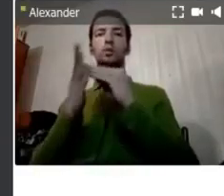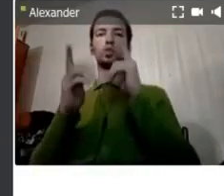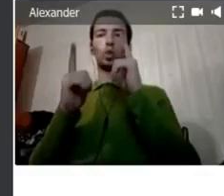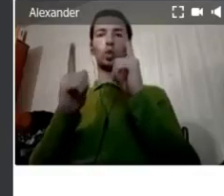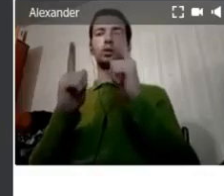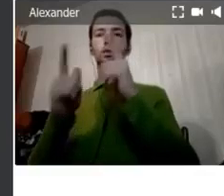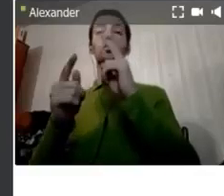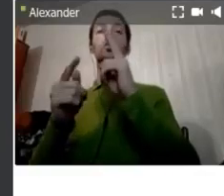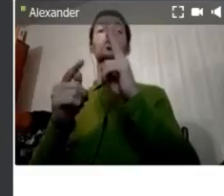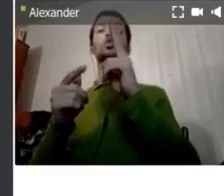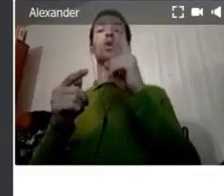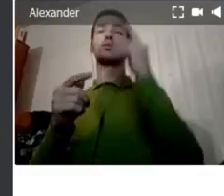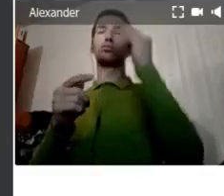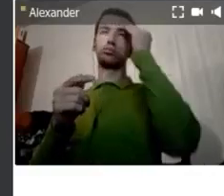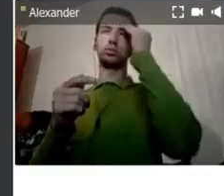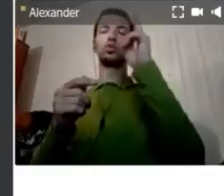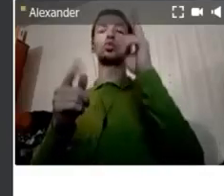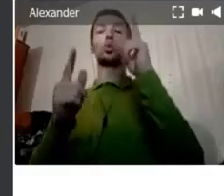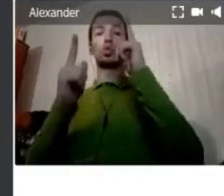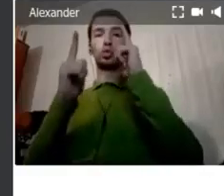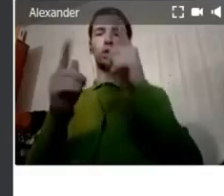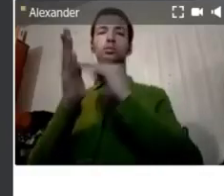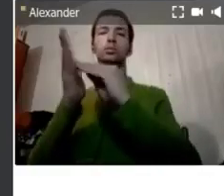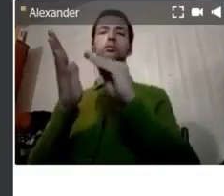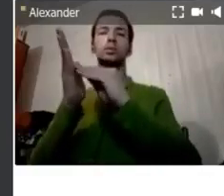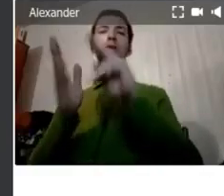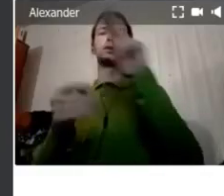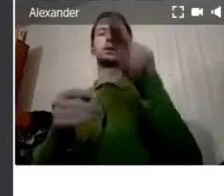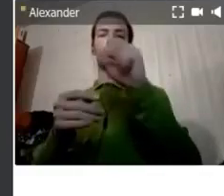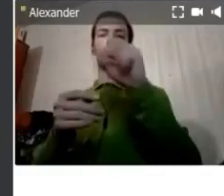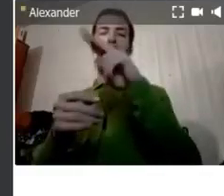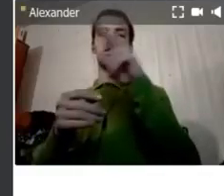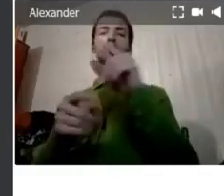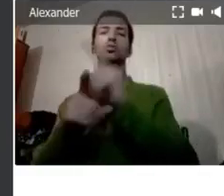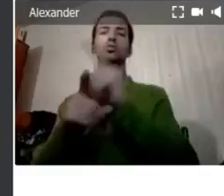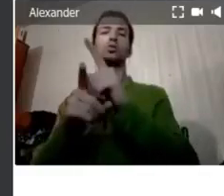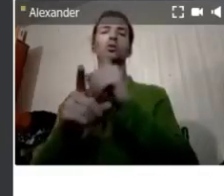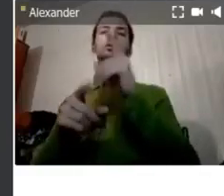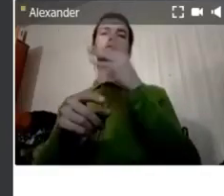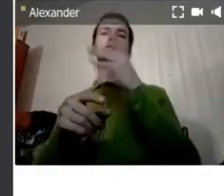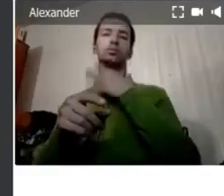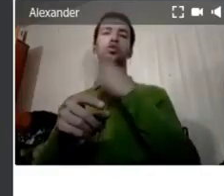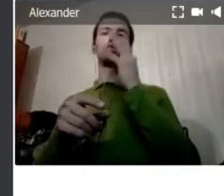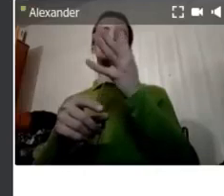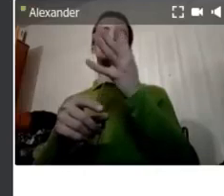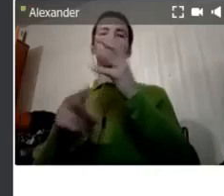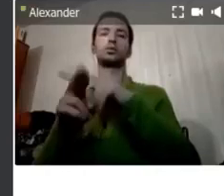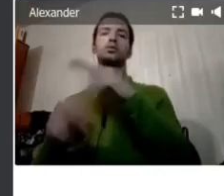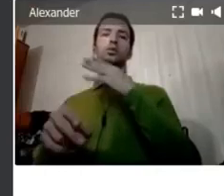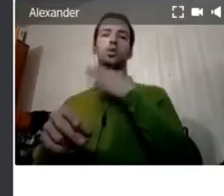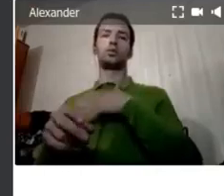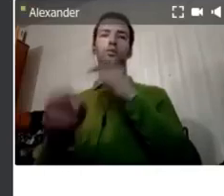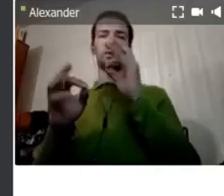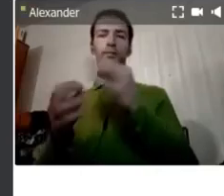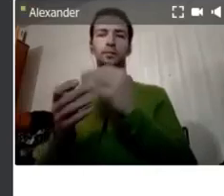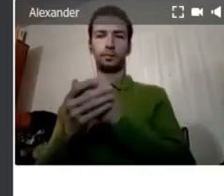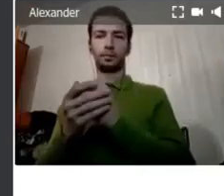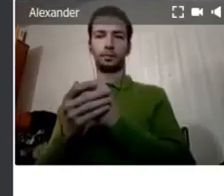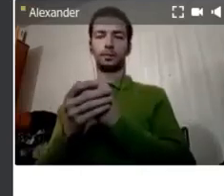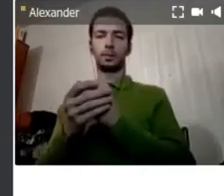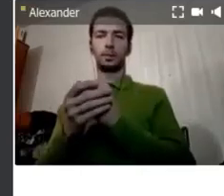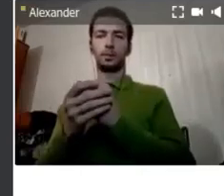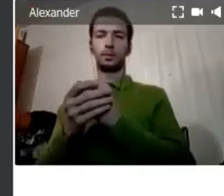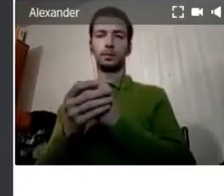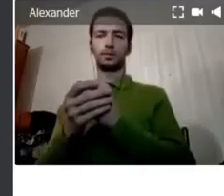То есть, временных даже хорошо. Если через, не знаю, год да, вам просто упадет этот бонус. Это прям, знаете,